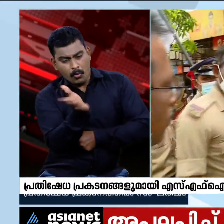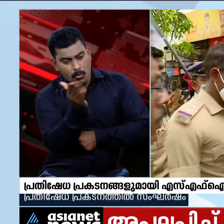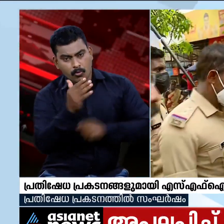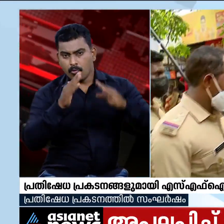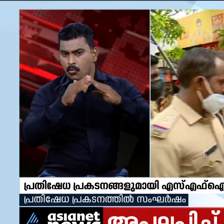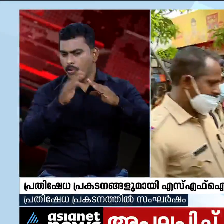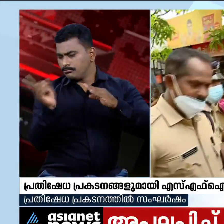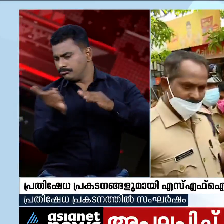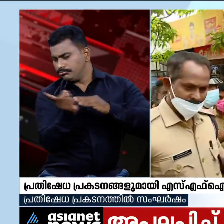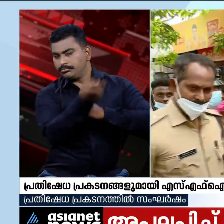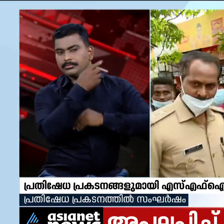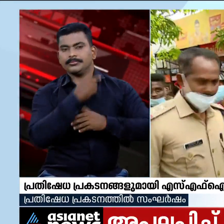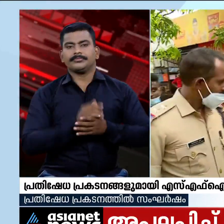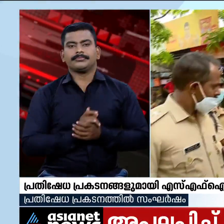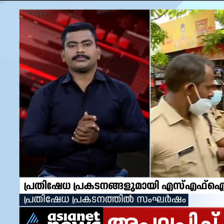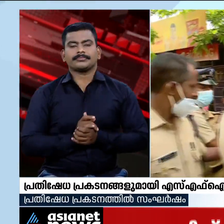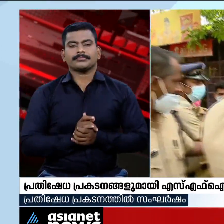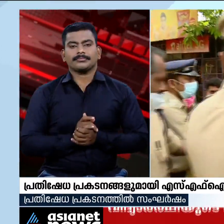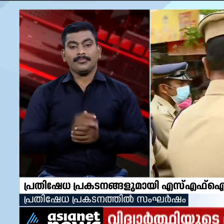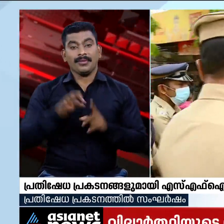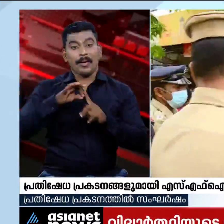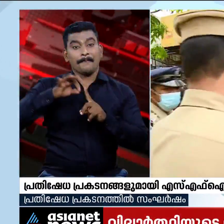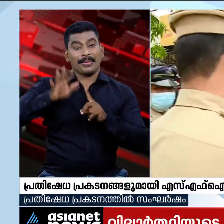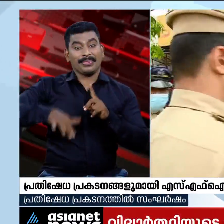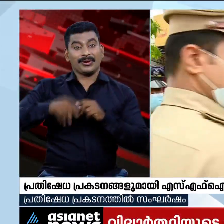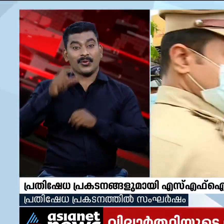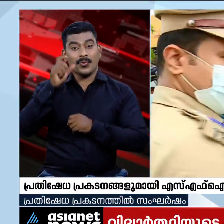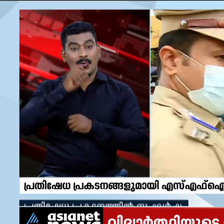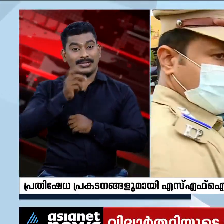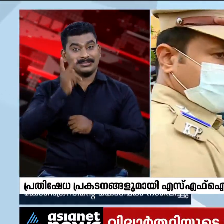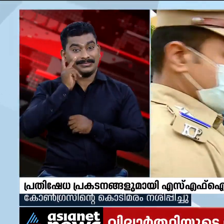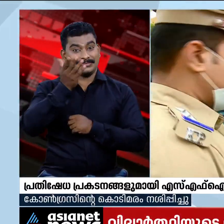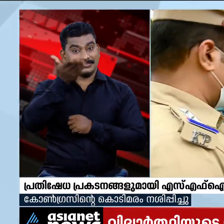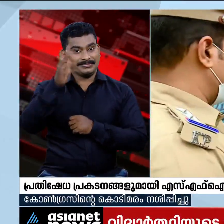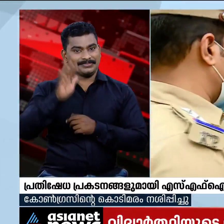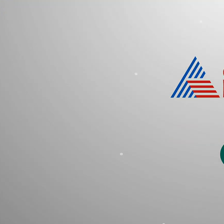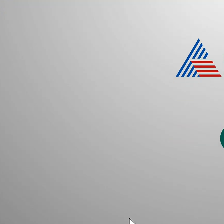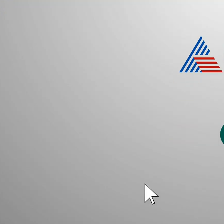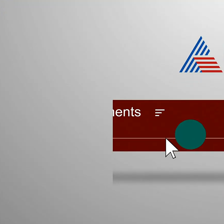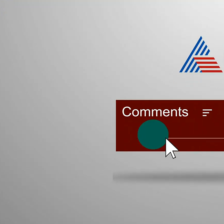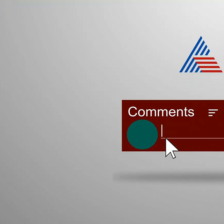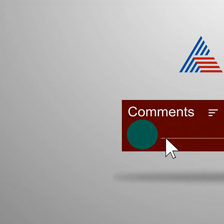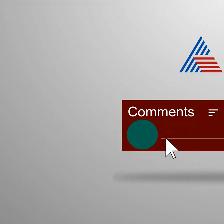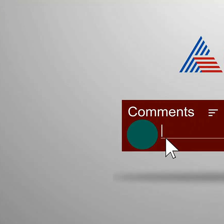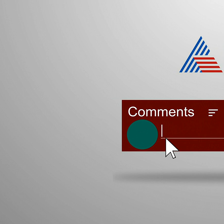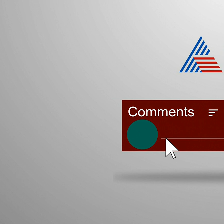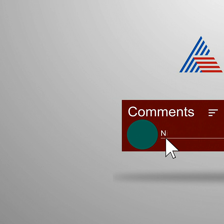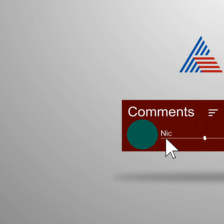തുടരുകയാണ്. ശരി, പത്തനംതിട്ട മുസ്ലിയാർ കോളേജിന് മുന്നിൽ നിന്നുള്ള ദൃശ്യങ്ങളാണ് പ്രേക്ഷകർ കാണുന്നത്.